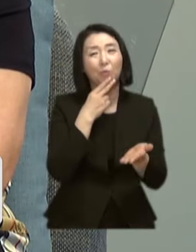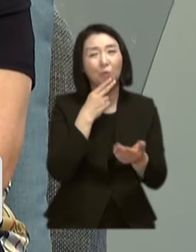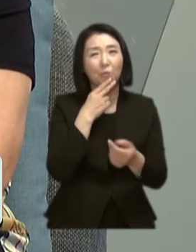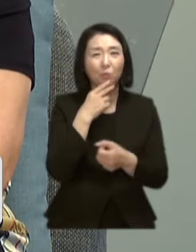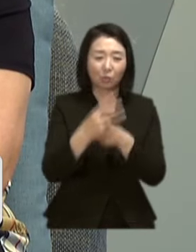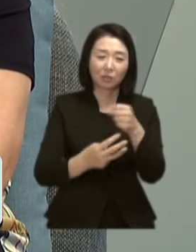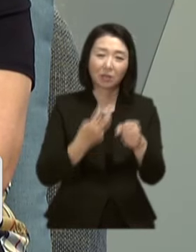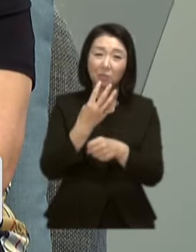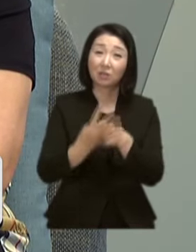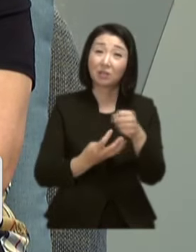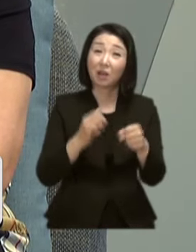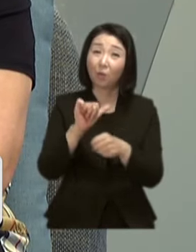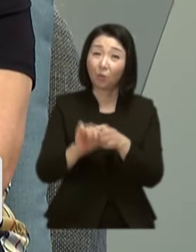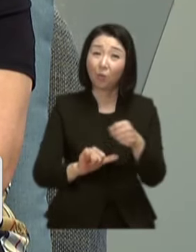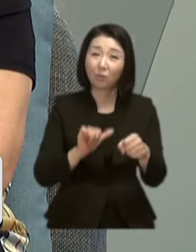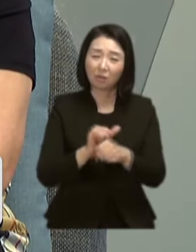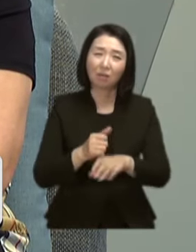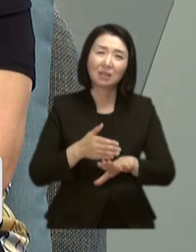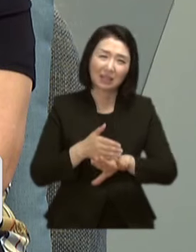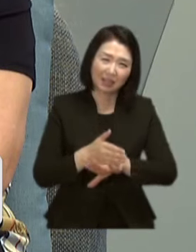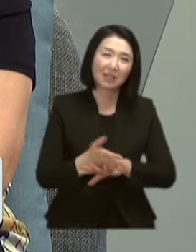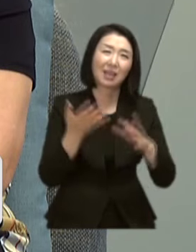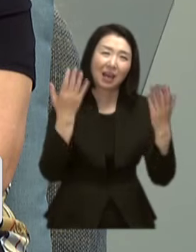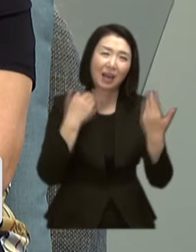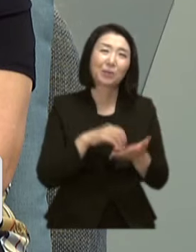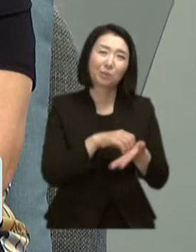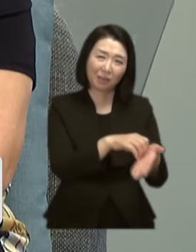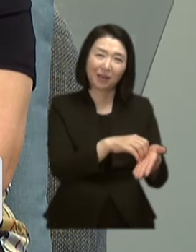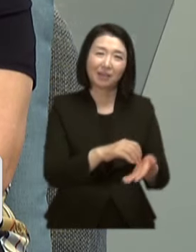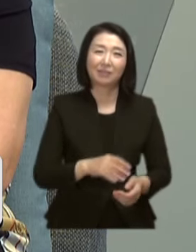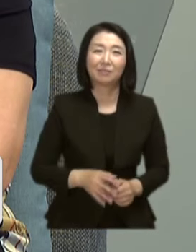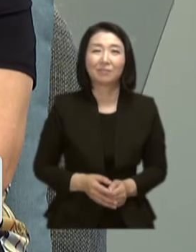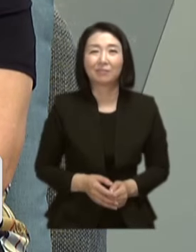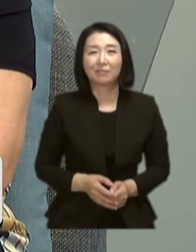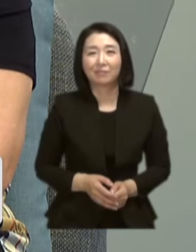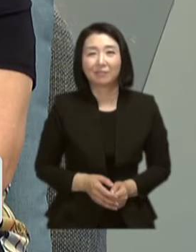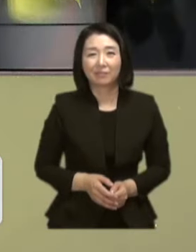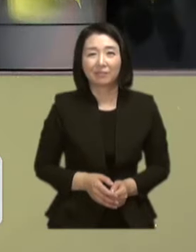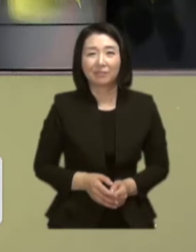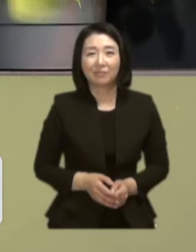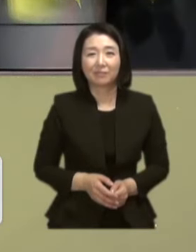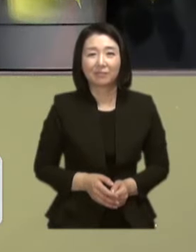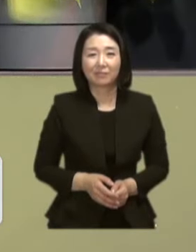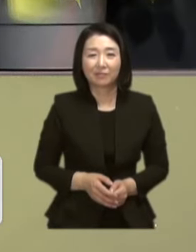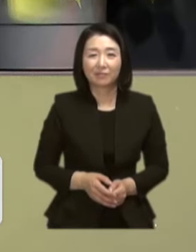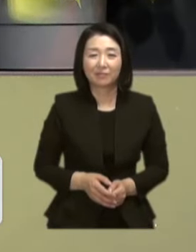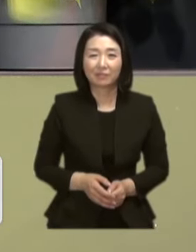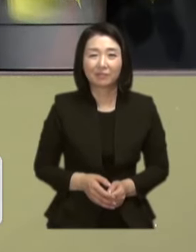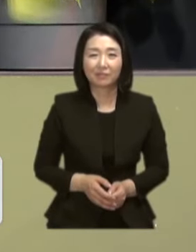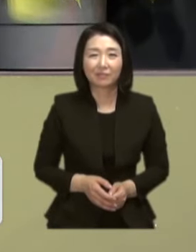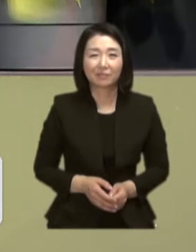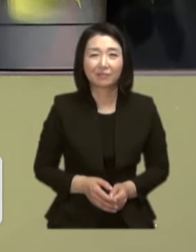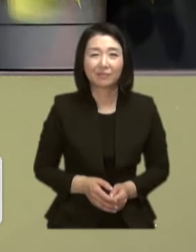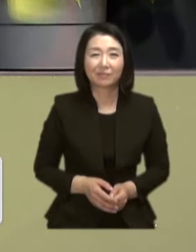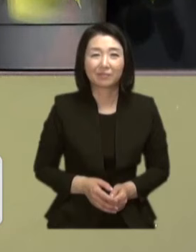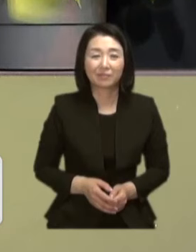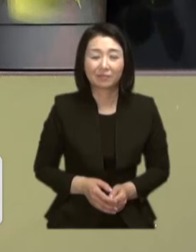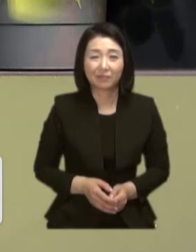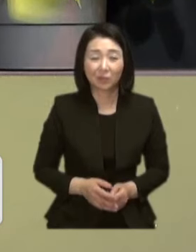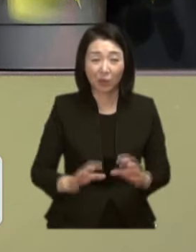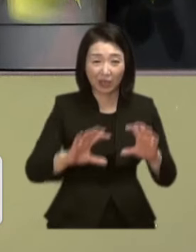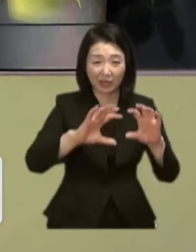4년, 5년 이렇게 좀 나이들이 먹었어요. 그래서 주로 전방 쪽의 아이들,